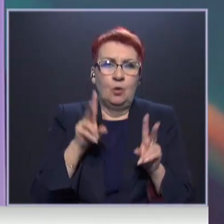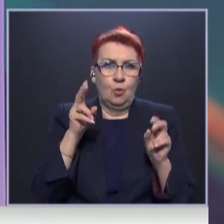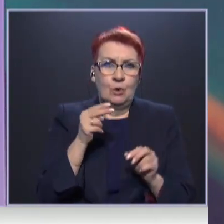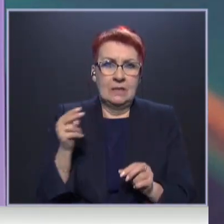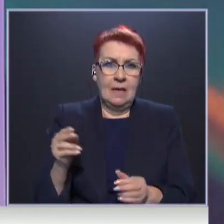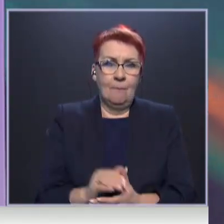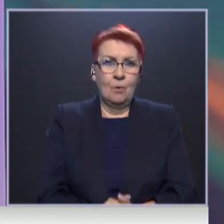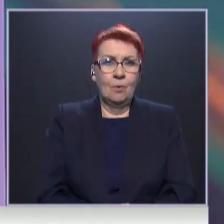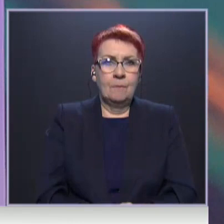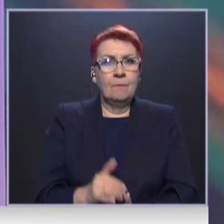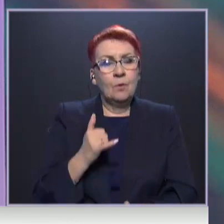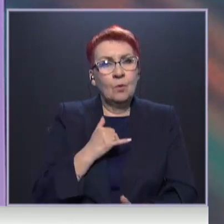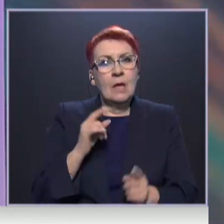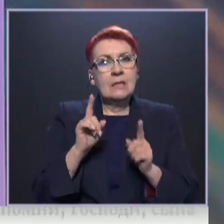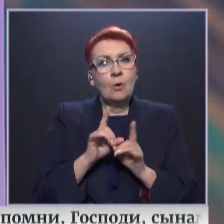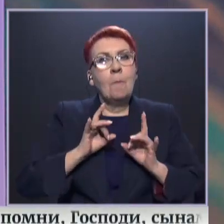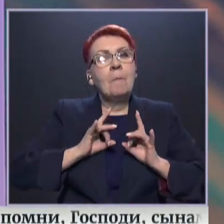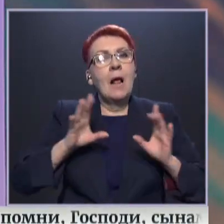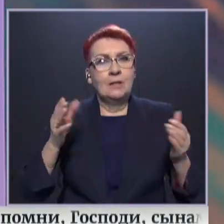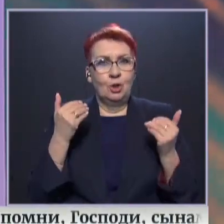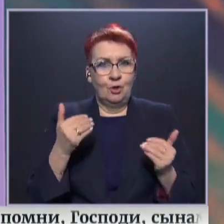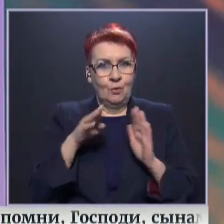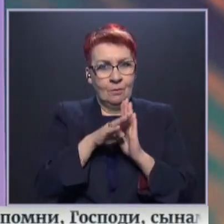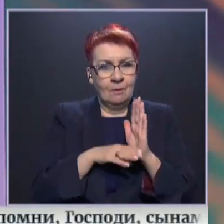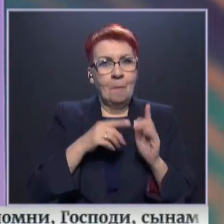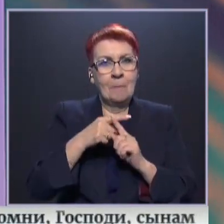нас все-таки такое праздничное